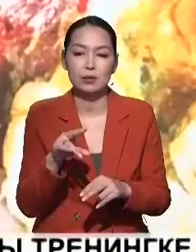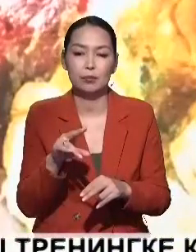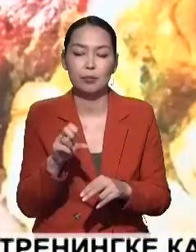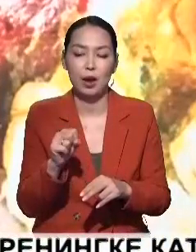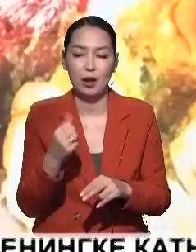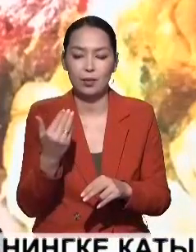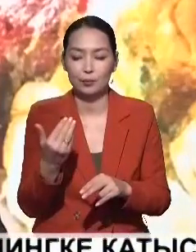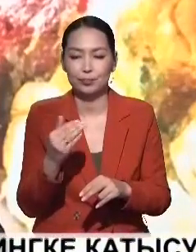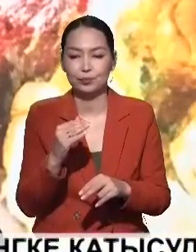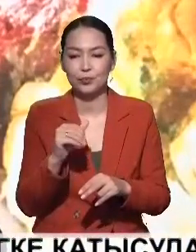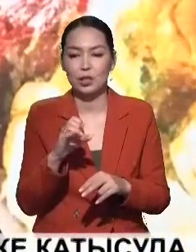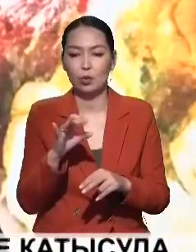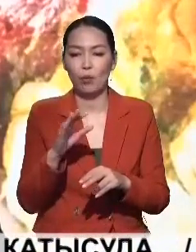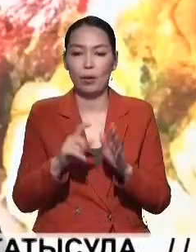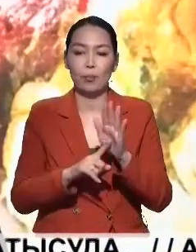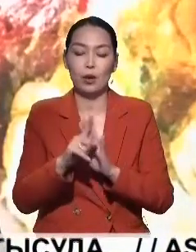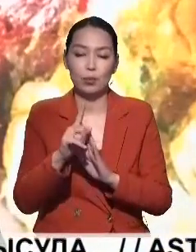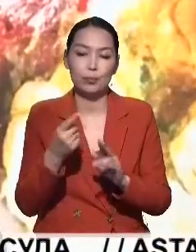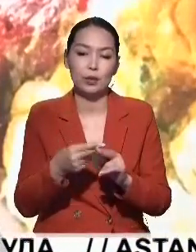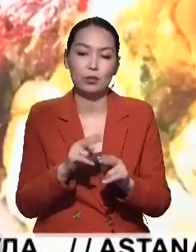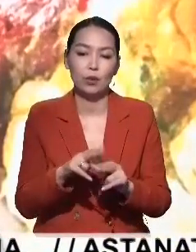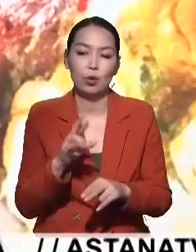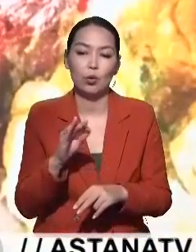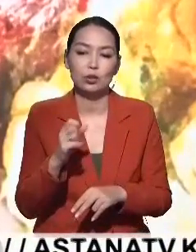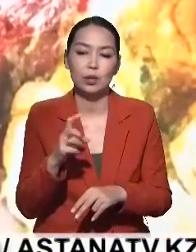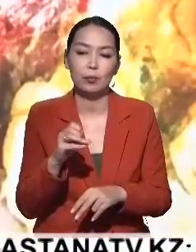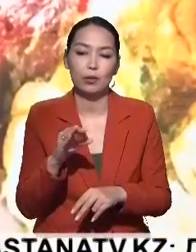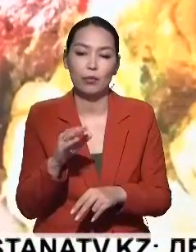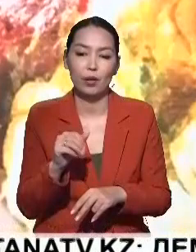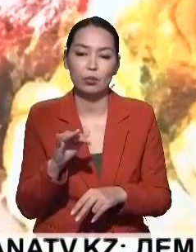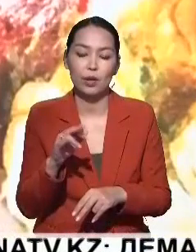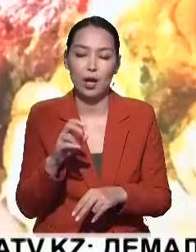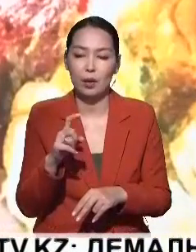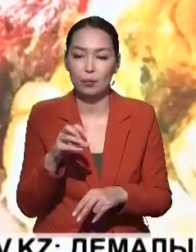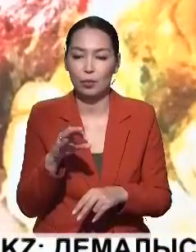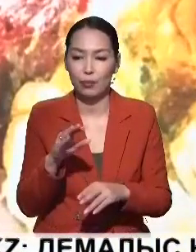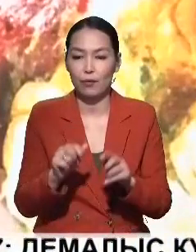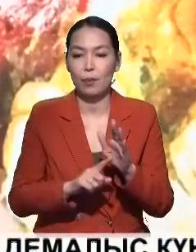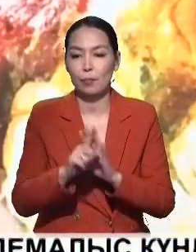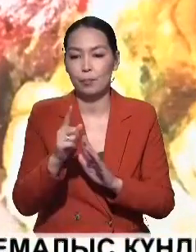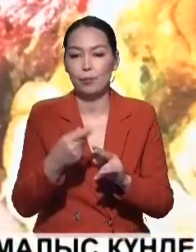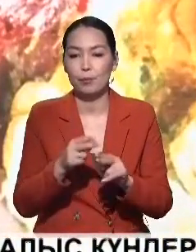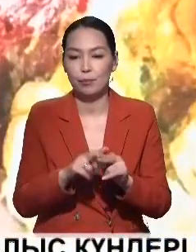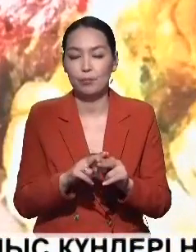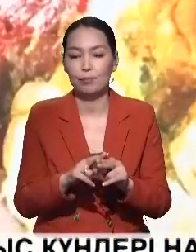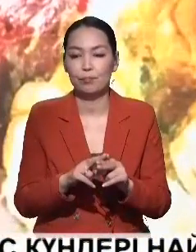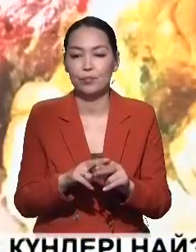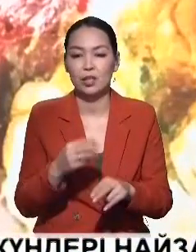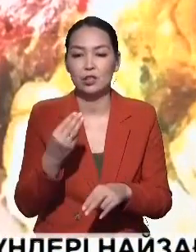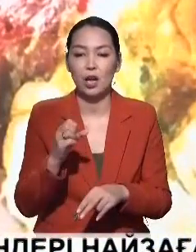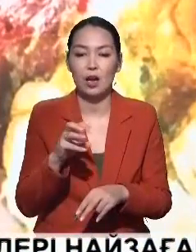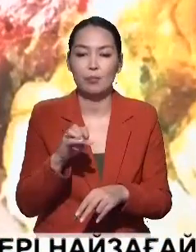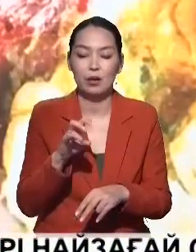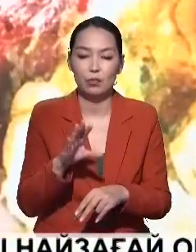бастап, ағайынды Қожахмет пен Құлахмет Қожықовтар, Сахи Романов пен